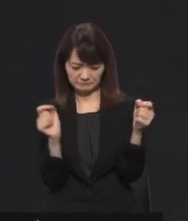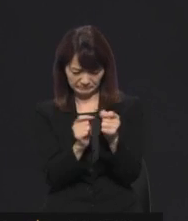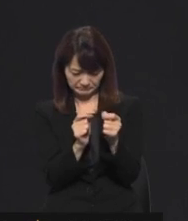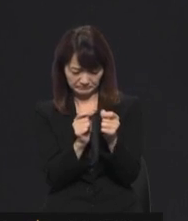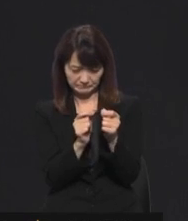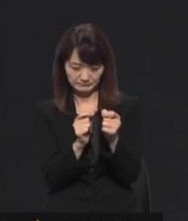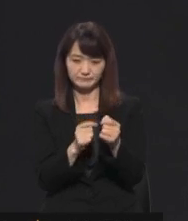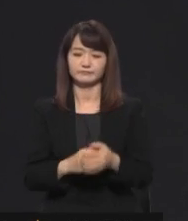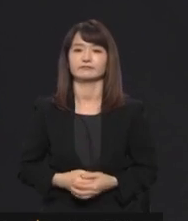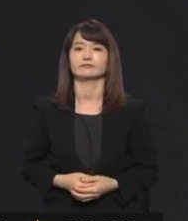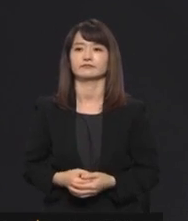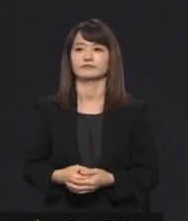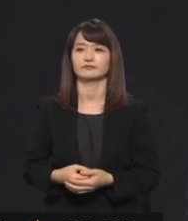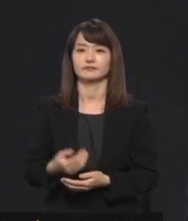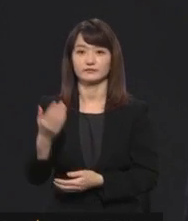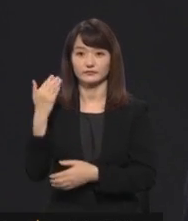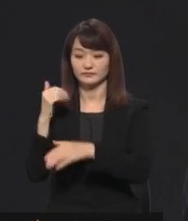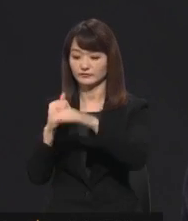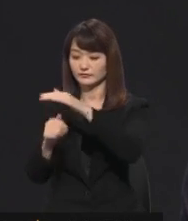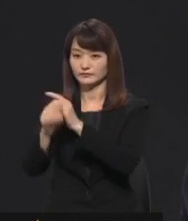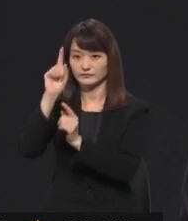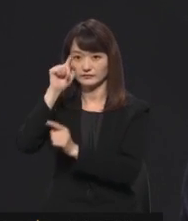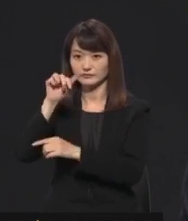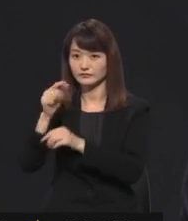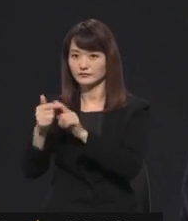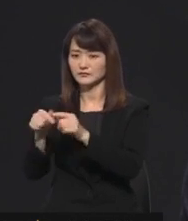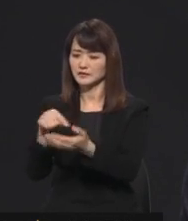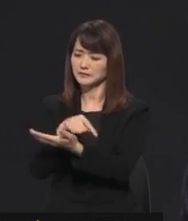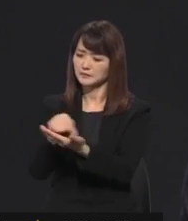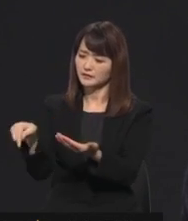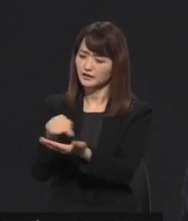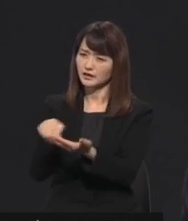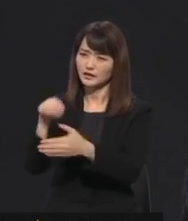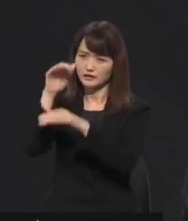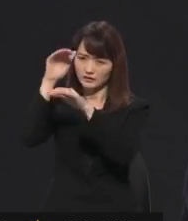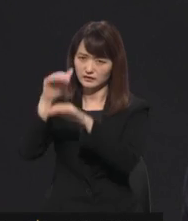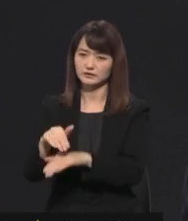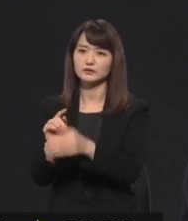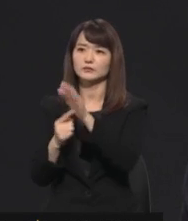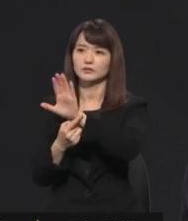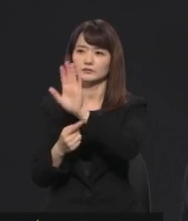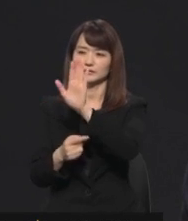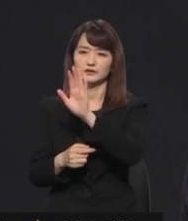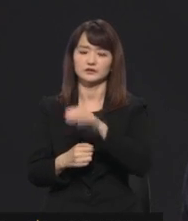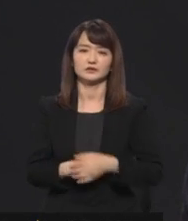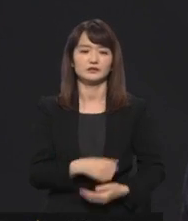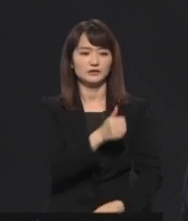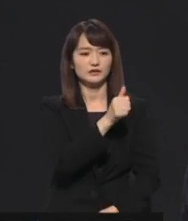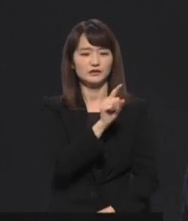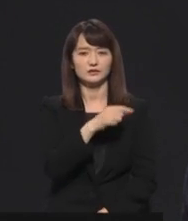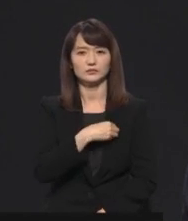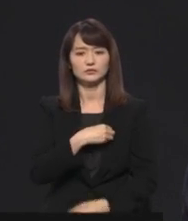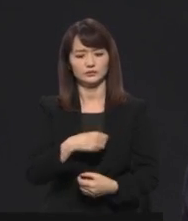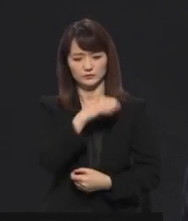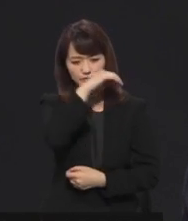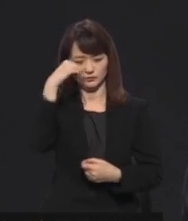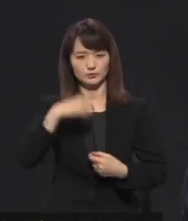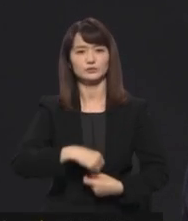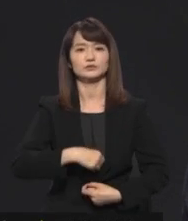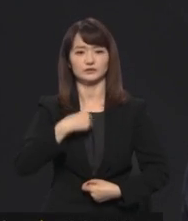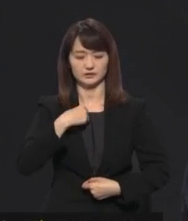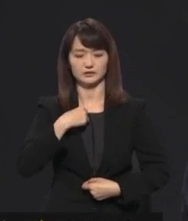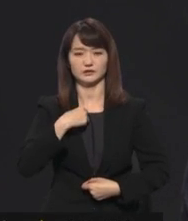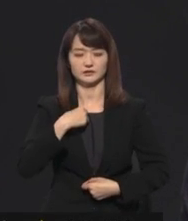대표의 불리하게 뭔가 배색으로 내려고 하지 않았을 거다 아태 경우 이렇게 솔직한 사람이거든요 세상에 어느